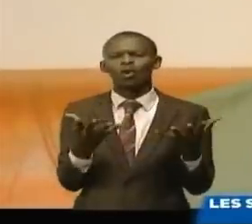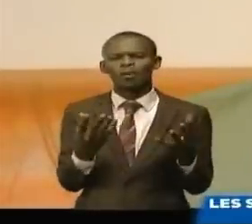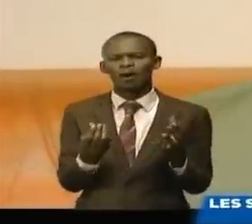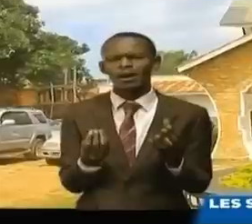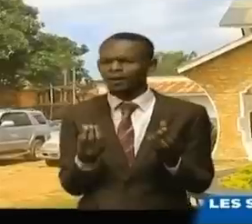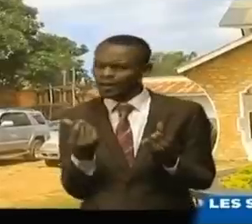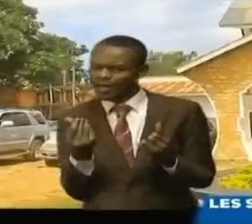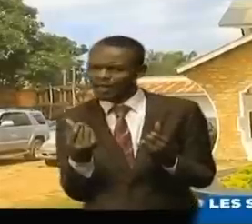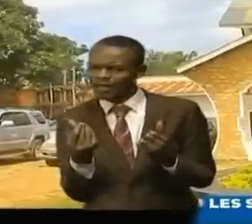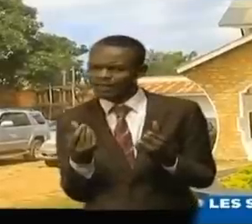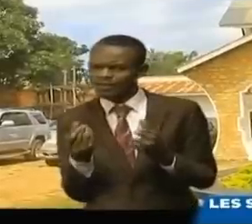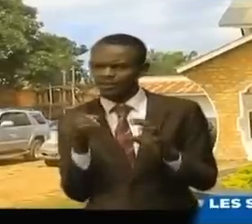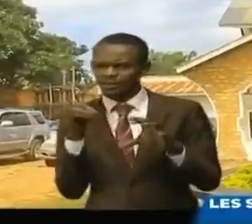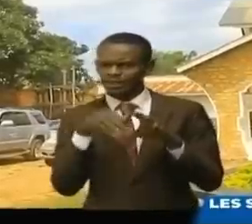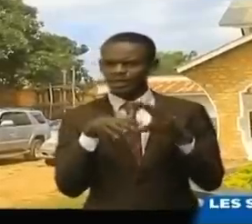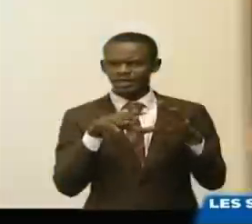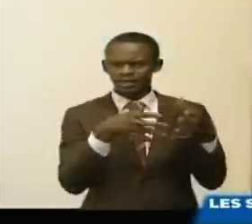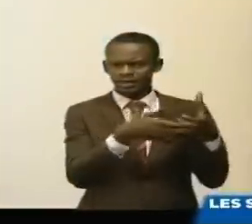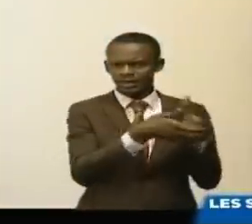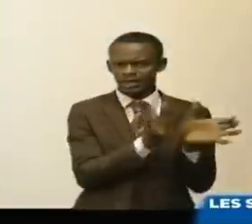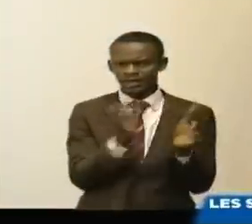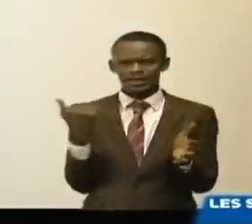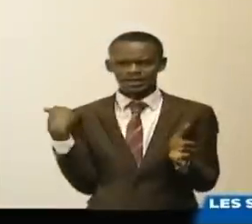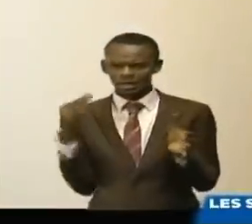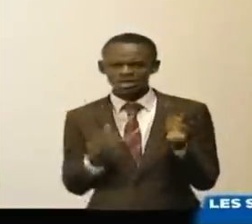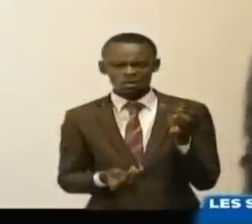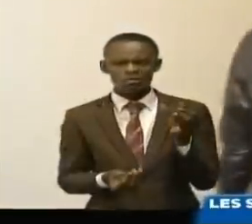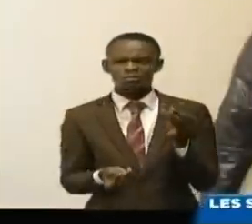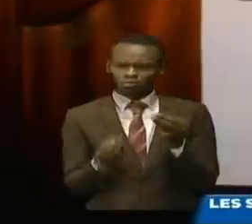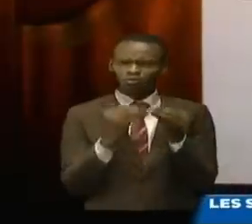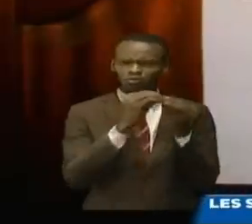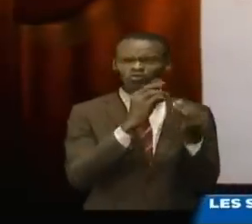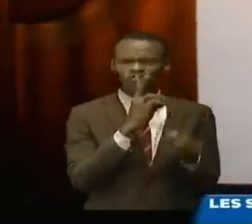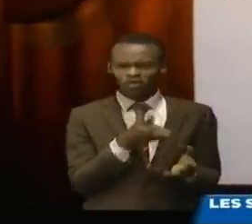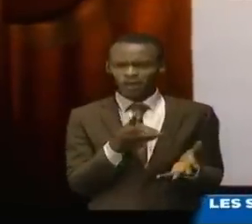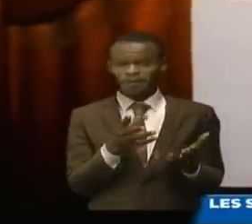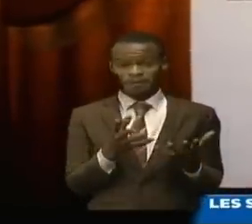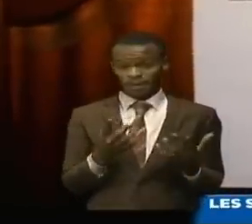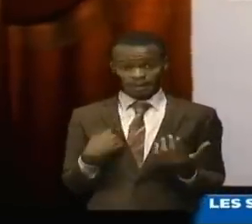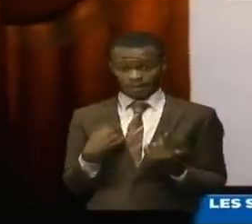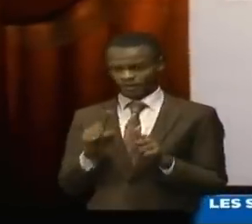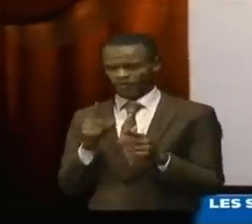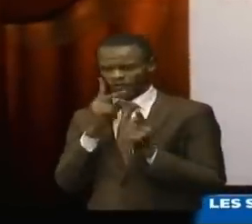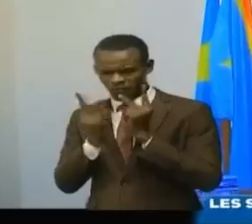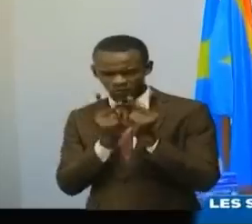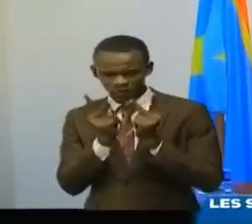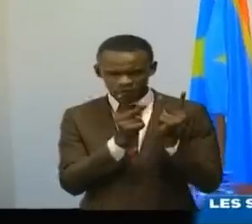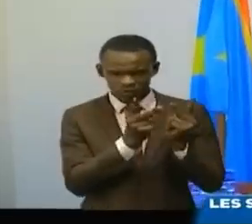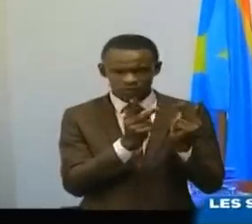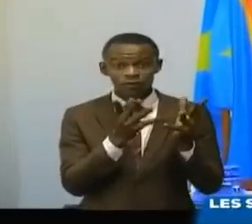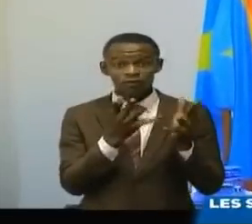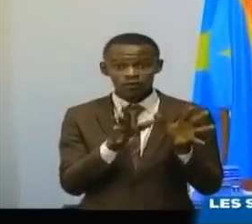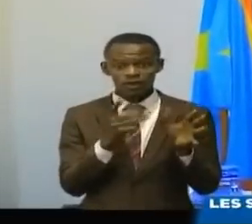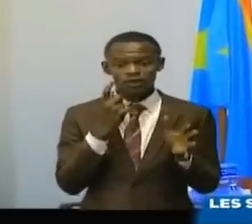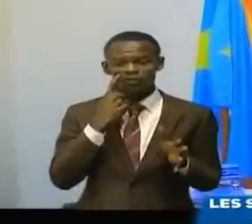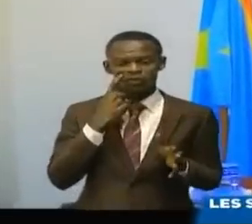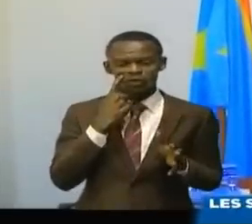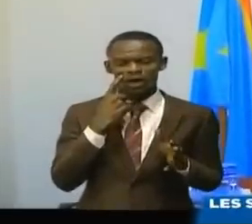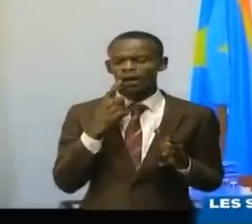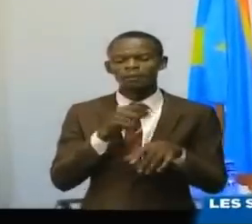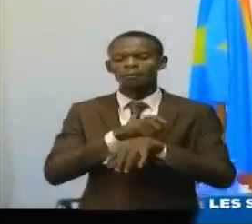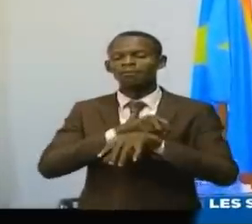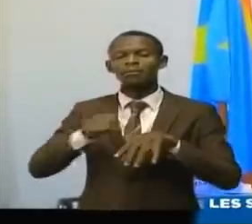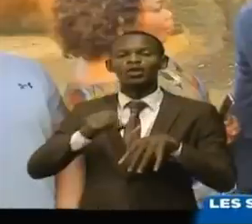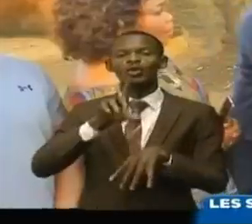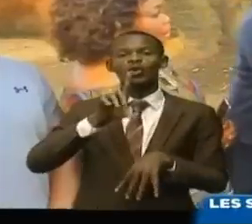DG de la DGRAD, Jean-Parfum Tabala, a visité les bureaux de la direction provinciale de la DGRAD Ituri, où les agents et cadres sont